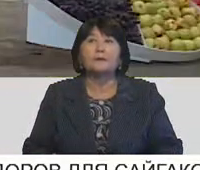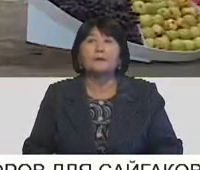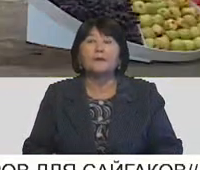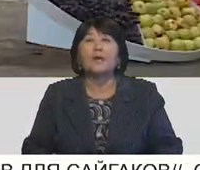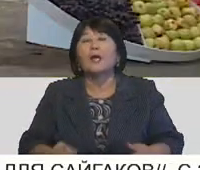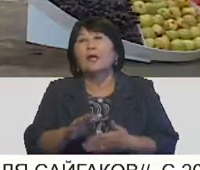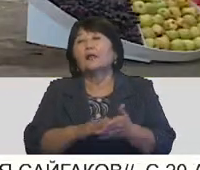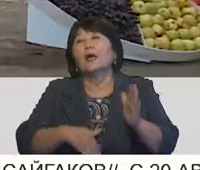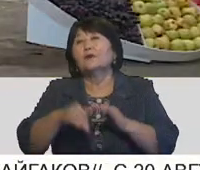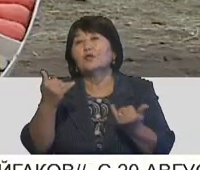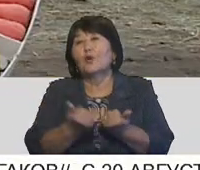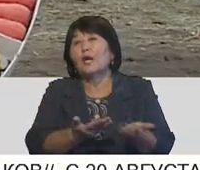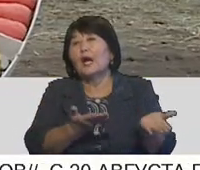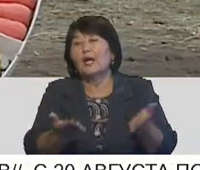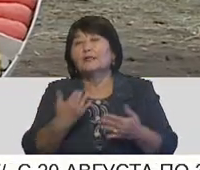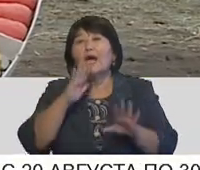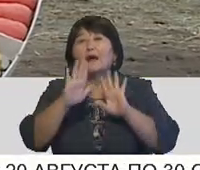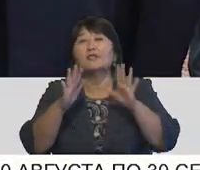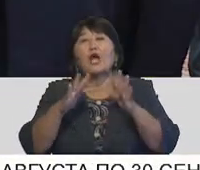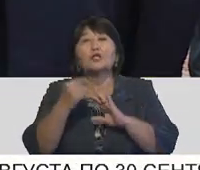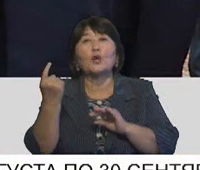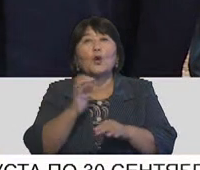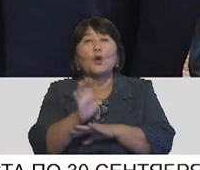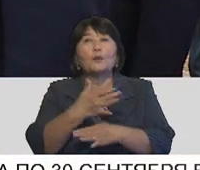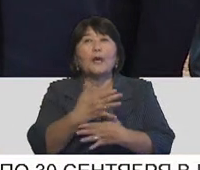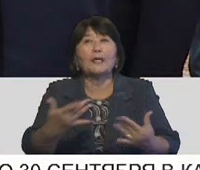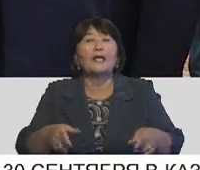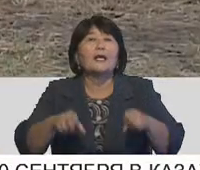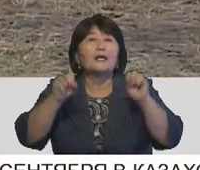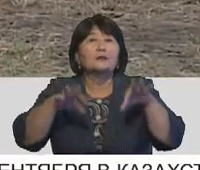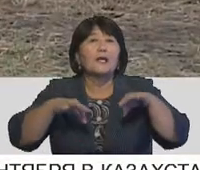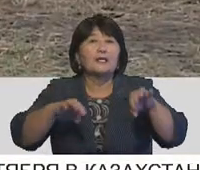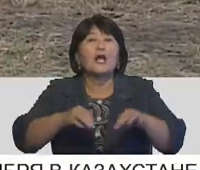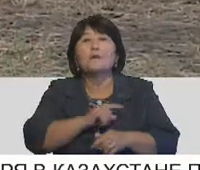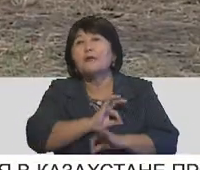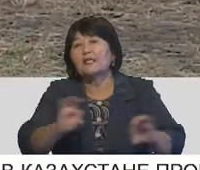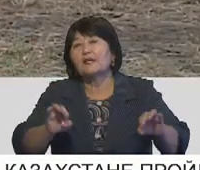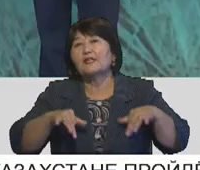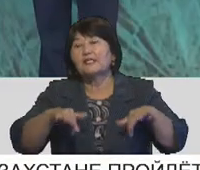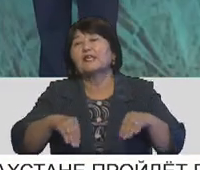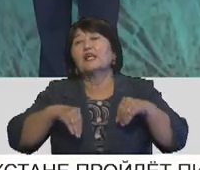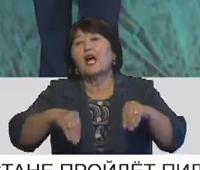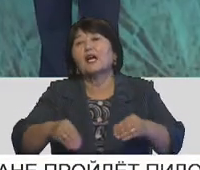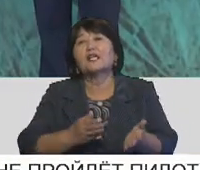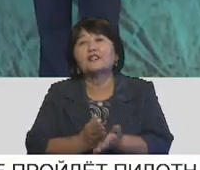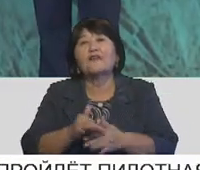далее высоким гостям была представлена выставка сельхозпродукции парк спецтехники передовые технологии Агро